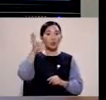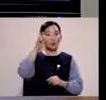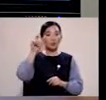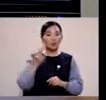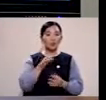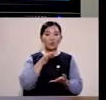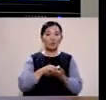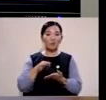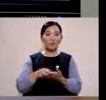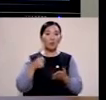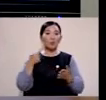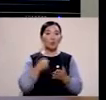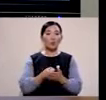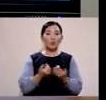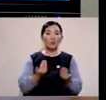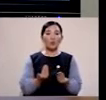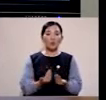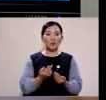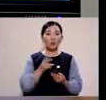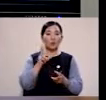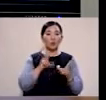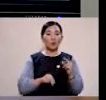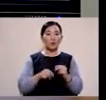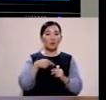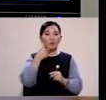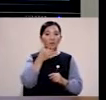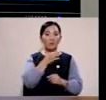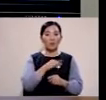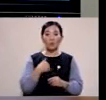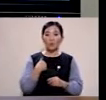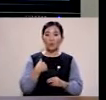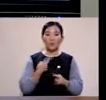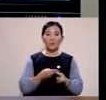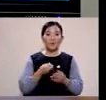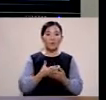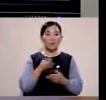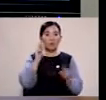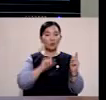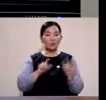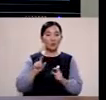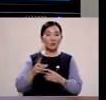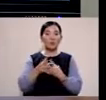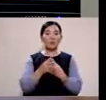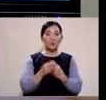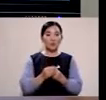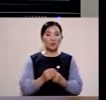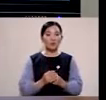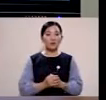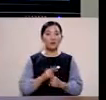javoblarida umrimizning poyoni haqida bayon etganlar. Mana aziz o'quvchilar, siz bilan